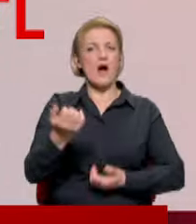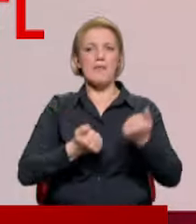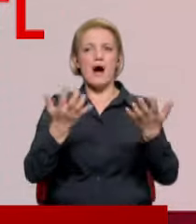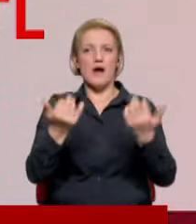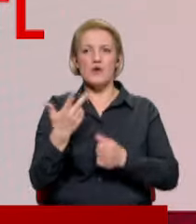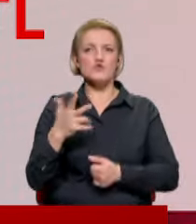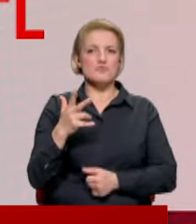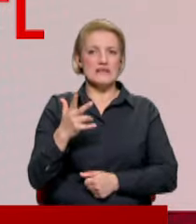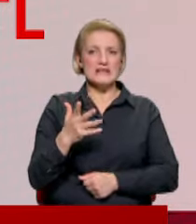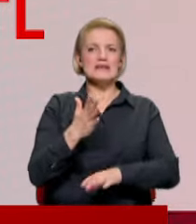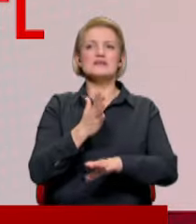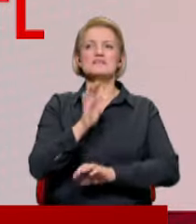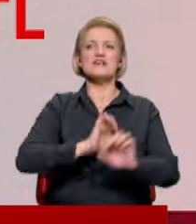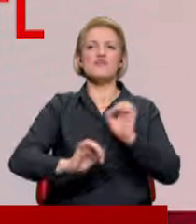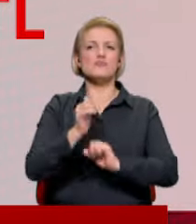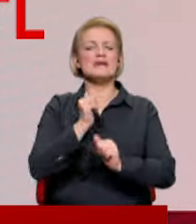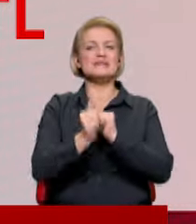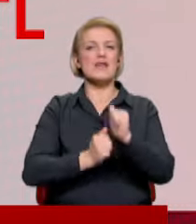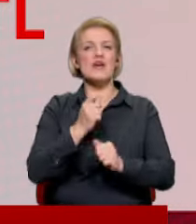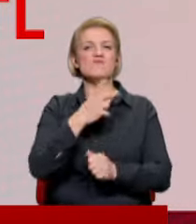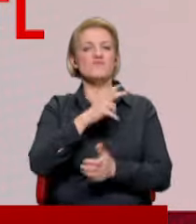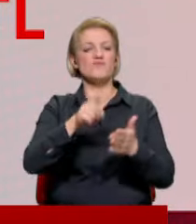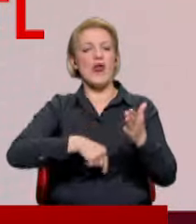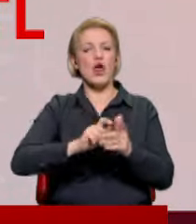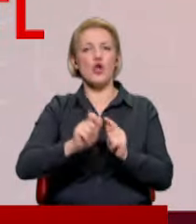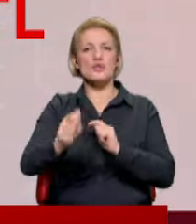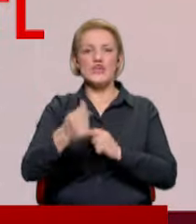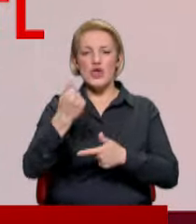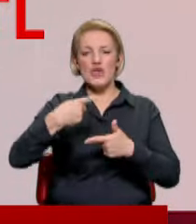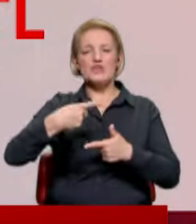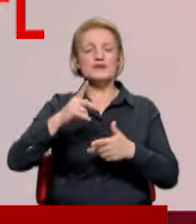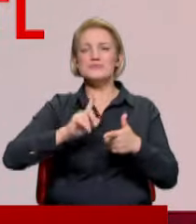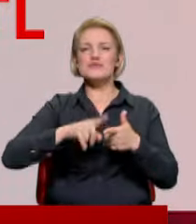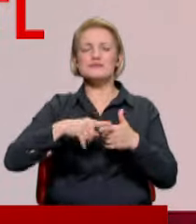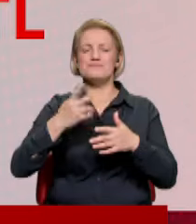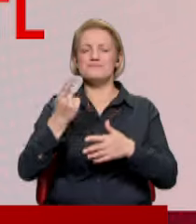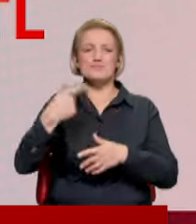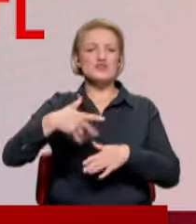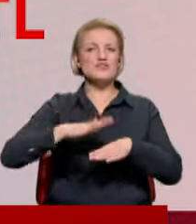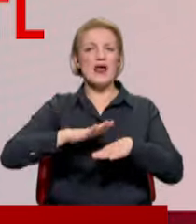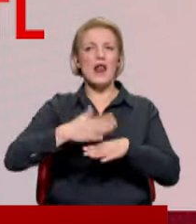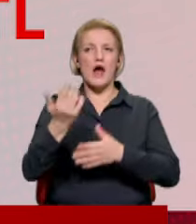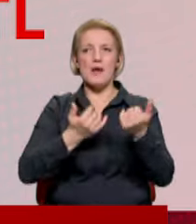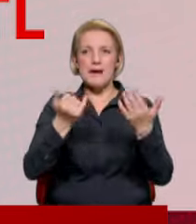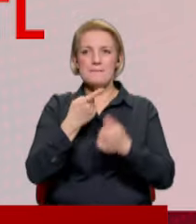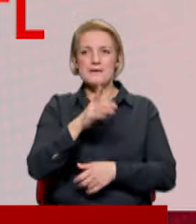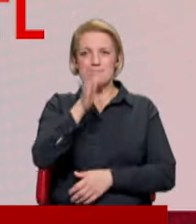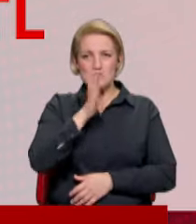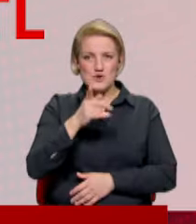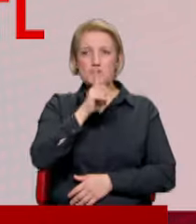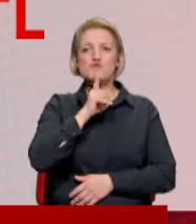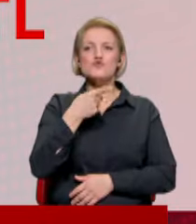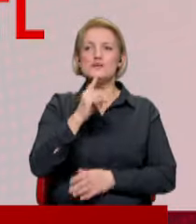vatandaş 3.000 lir savunma sanayi vergisi ödeyecek ikinci el araç alımında 00 L 100.000 L ve üzerinde limiti kredi